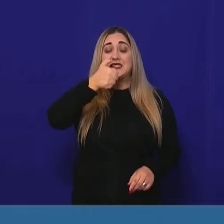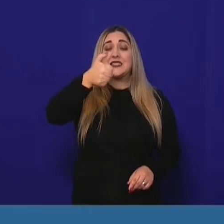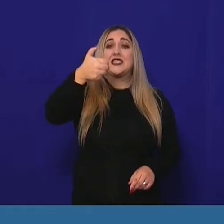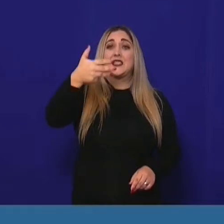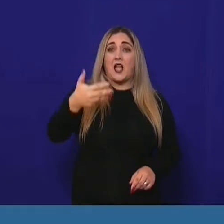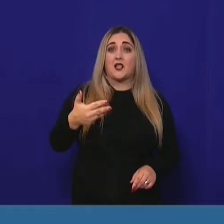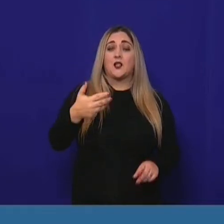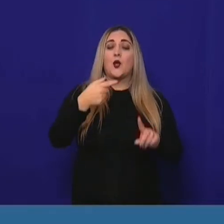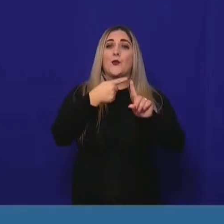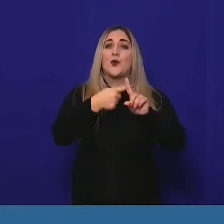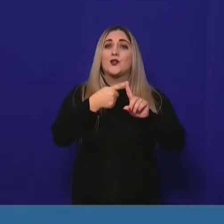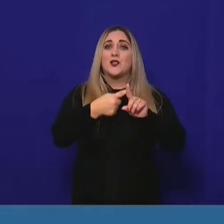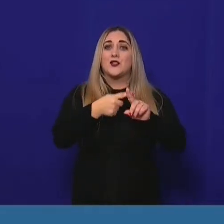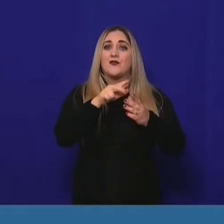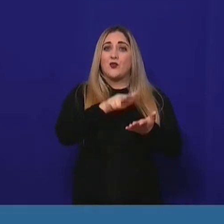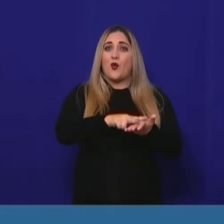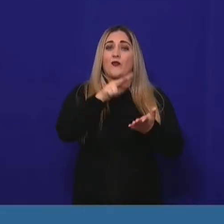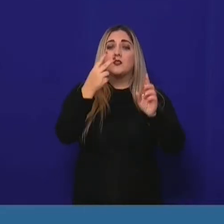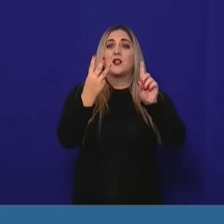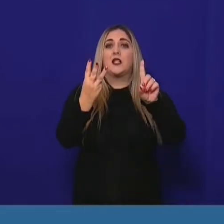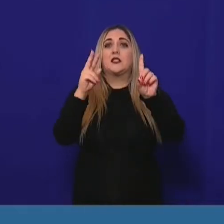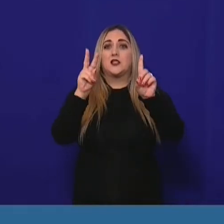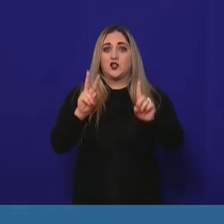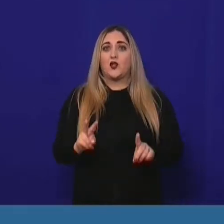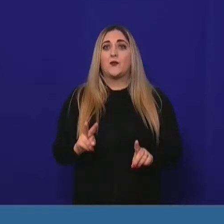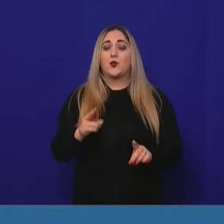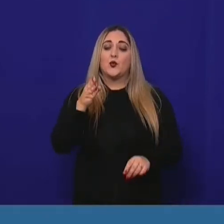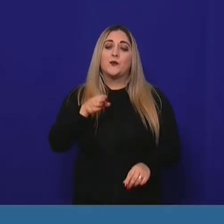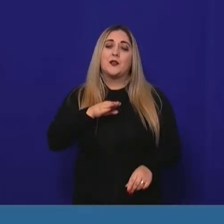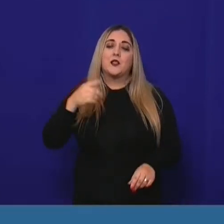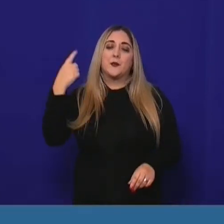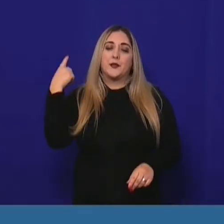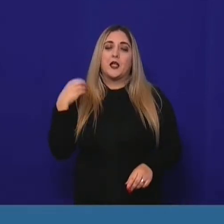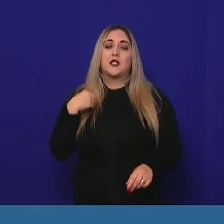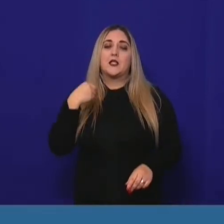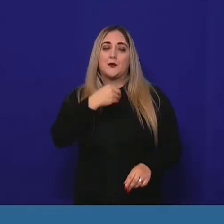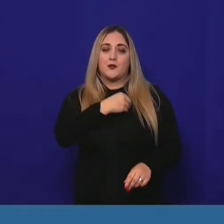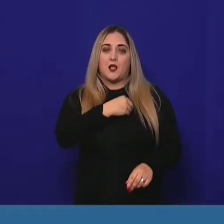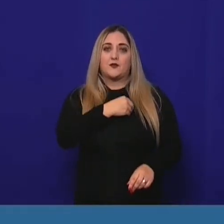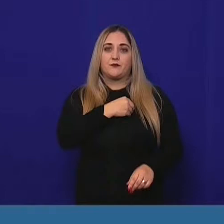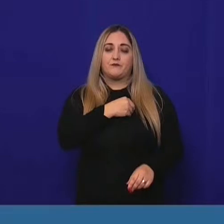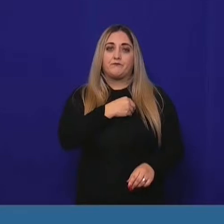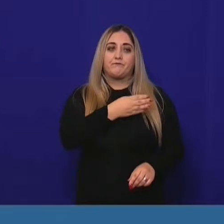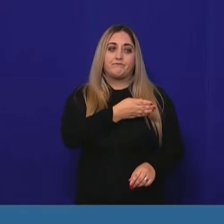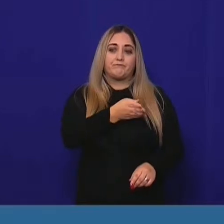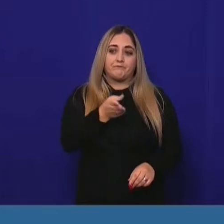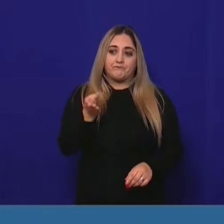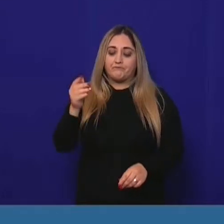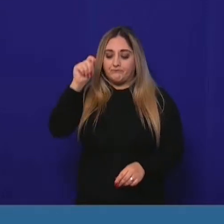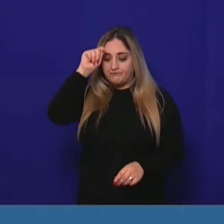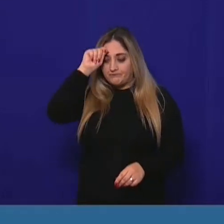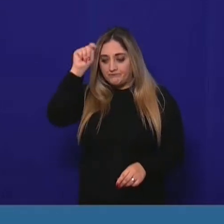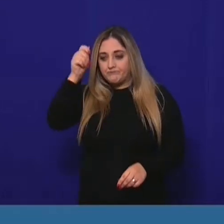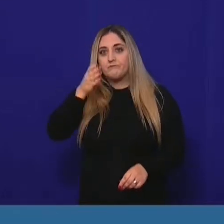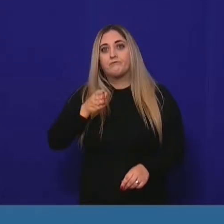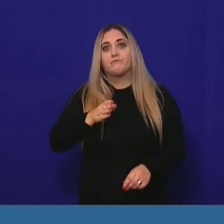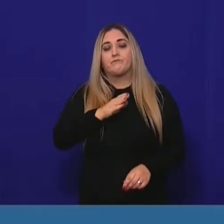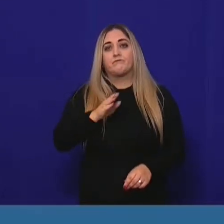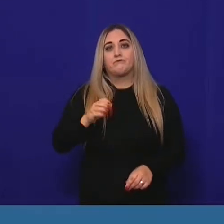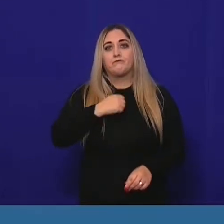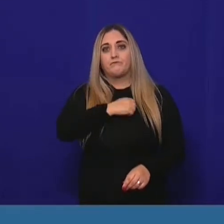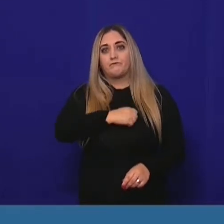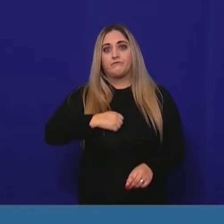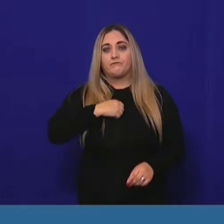għal COVID fit-13 ta' Diċembru u miet il-bieraħ fl-isptar Mater Dei. Nagħtu kondoljanzi